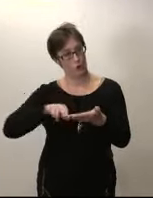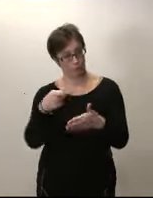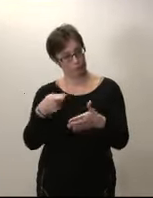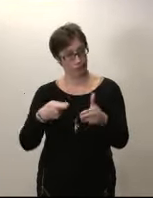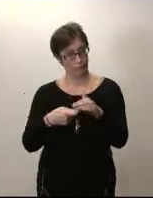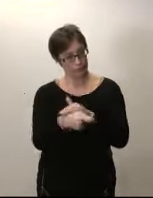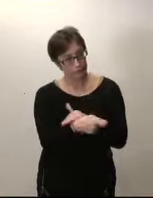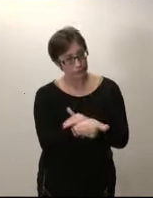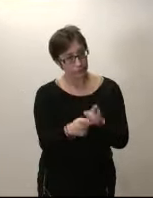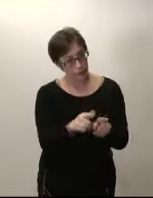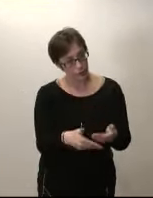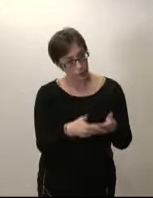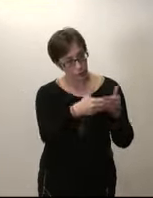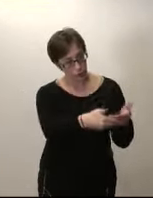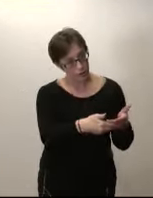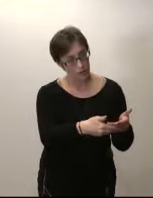soutient...